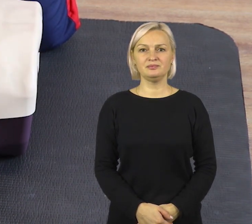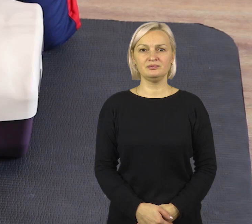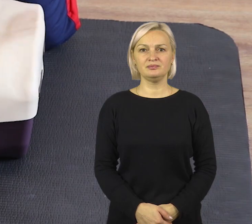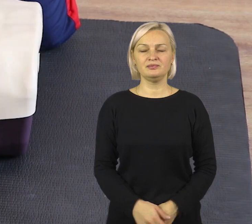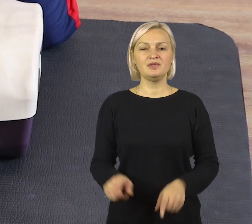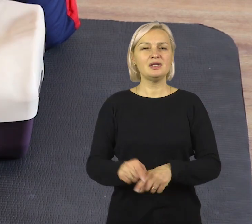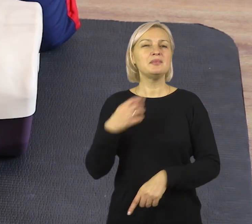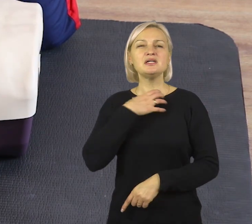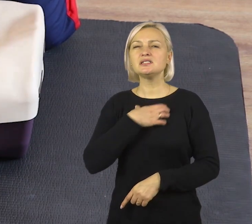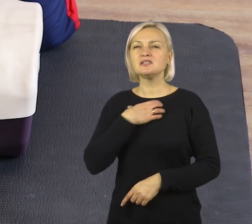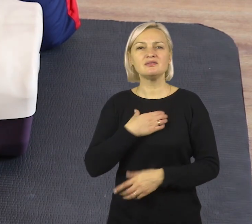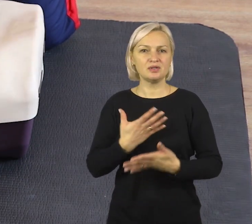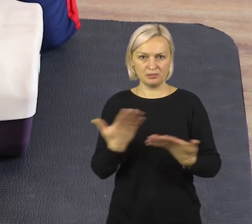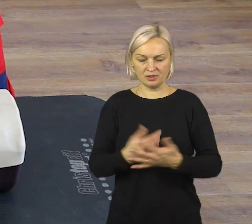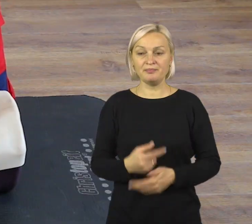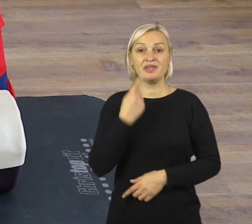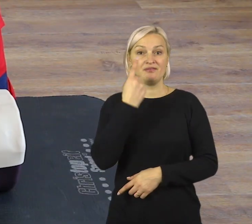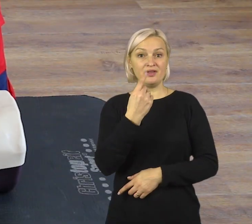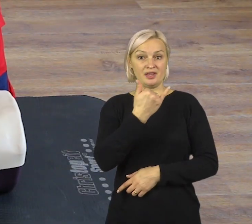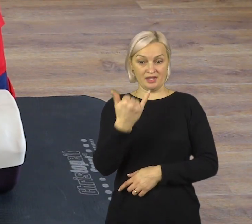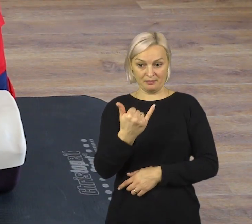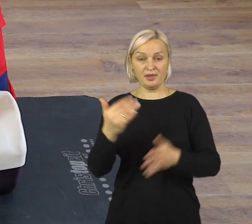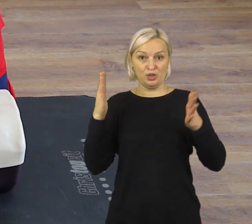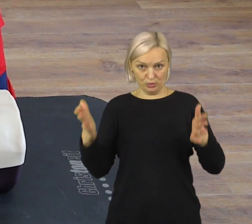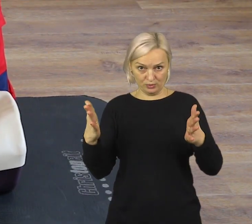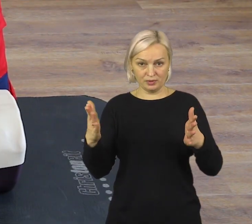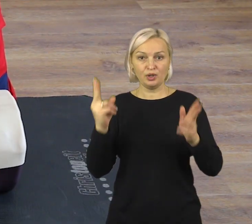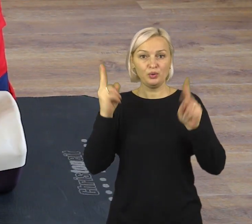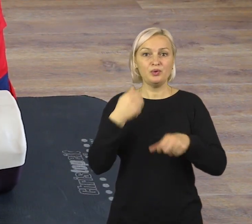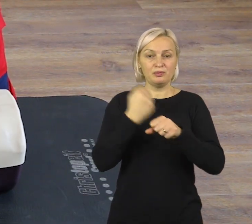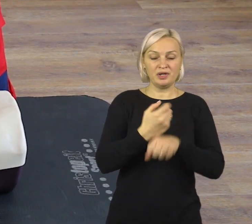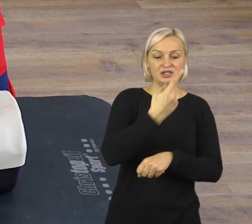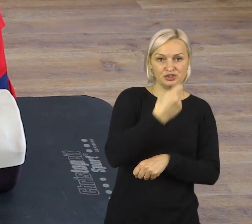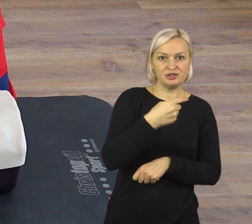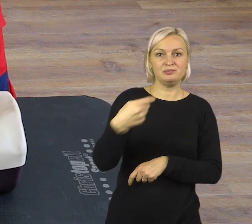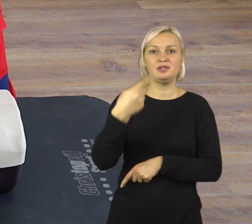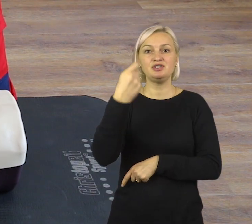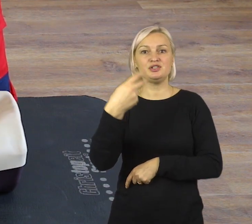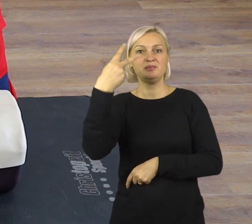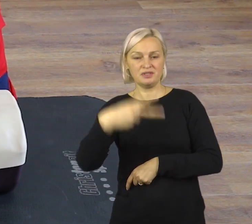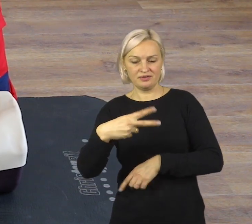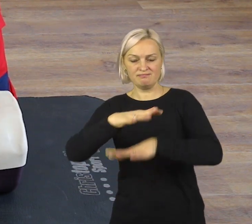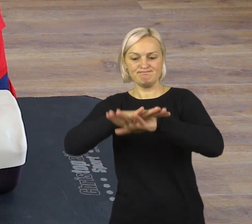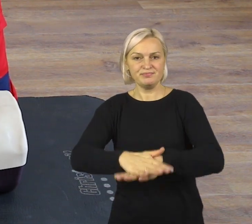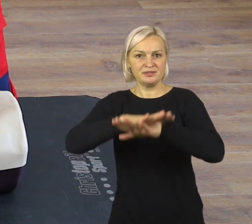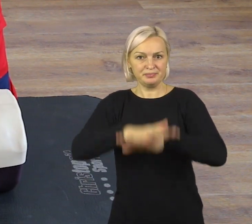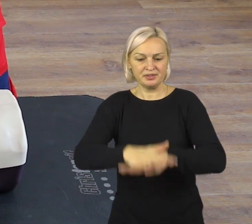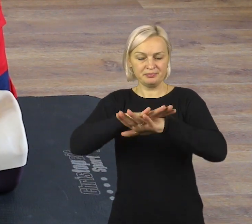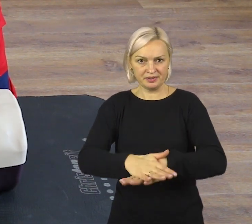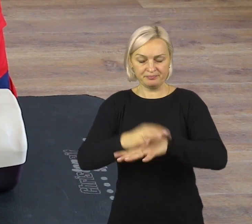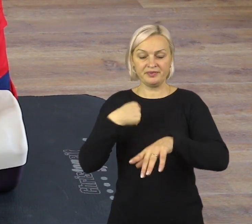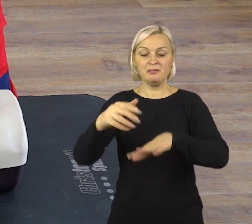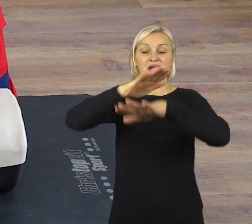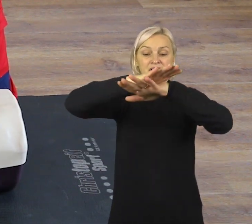Prašau atkreipti dėmesį, kad per minutę mes turim padaryti 100-120 krūtinės lastos paspaudimų.